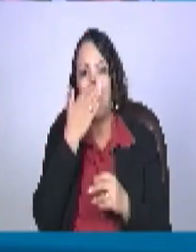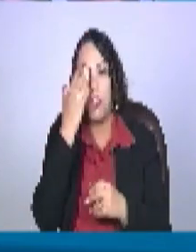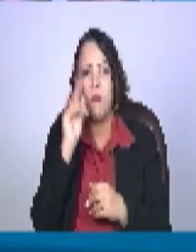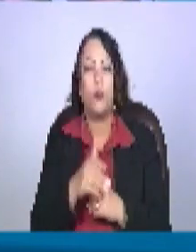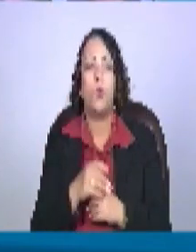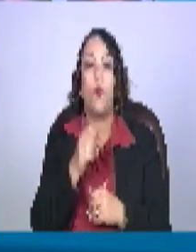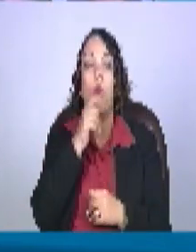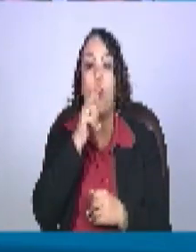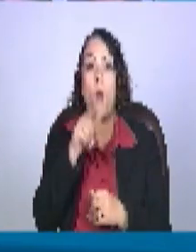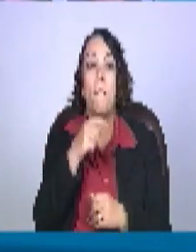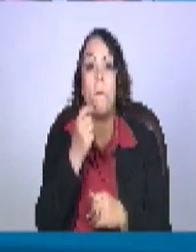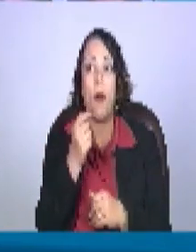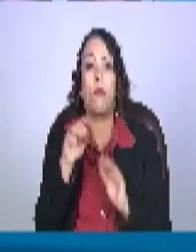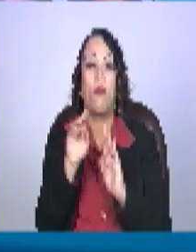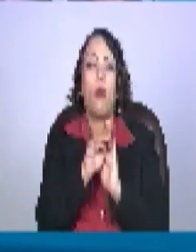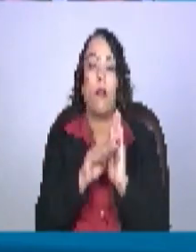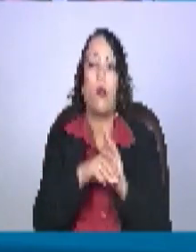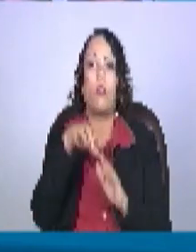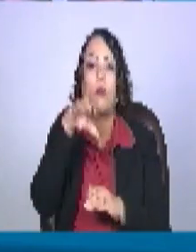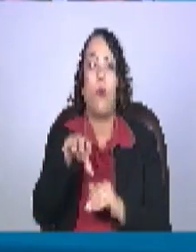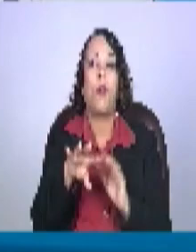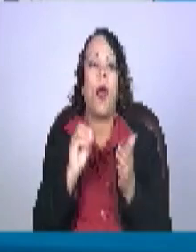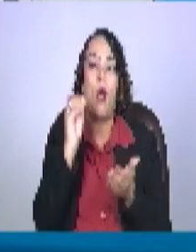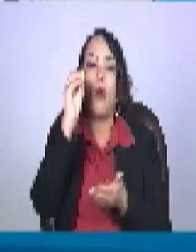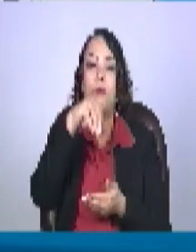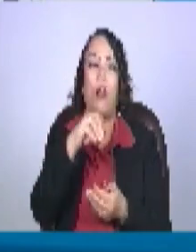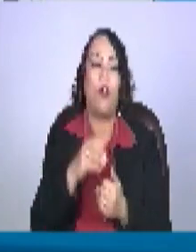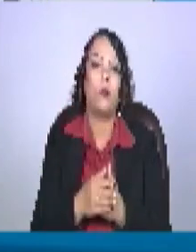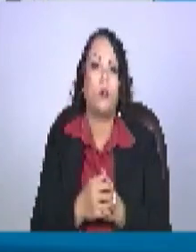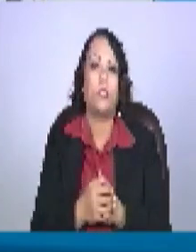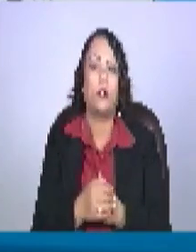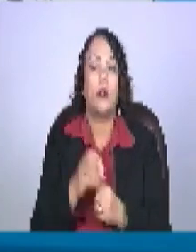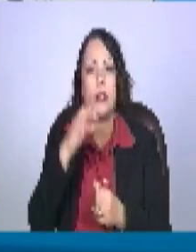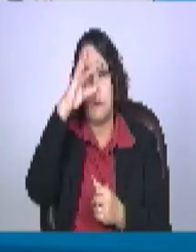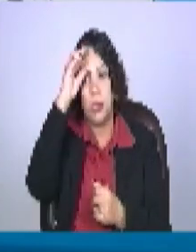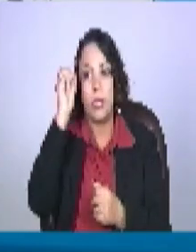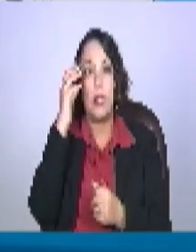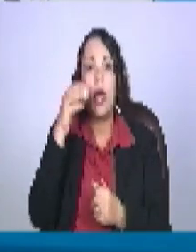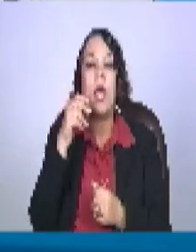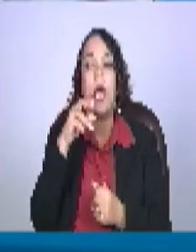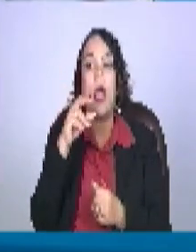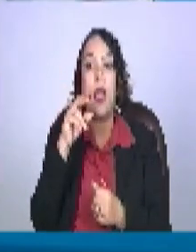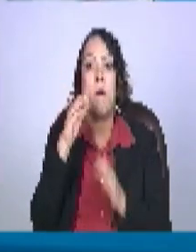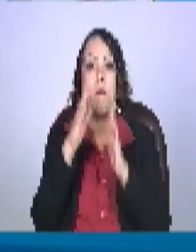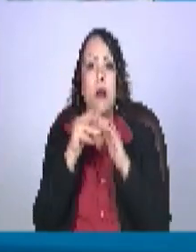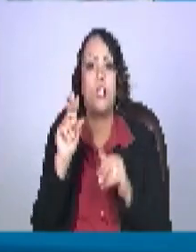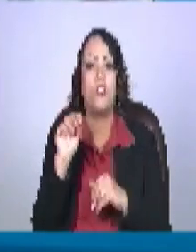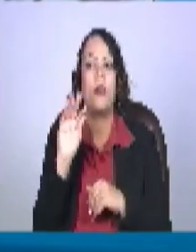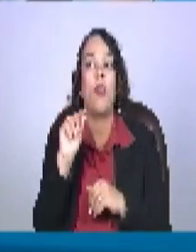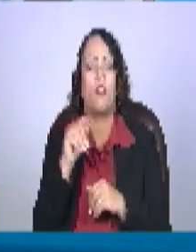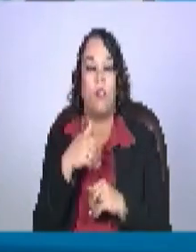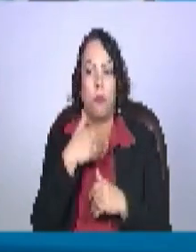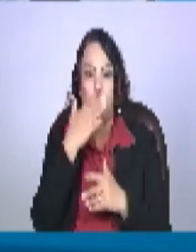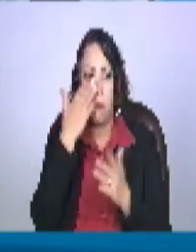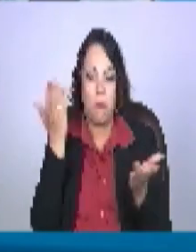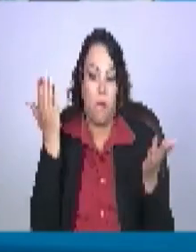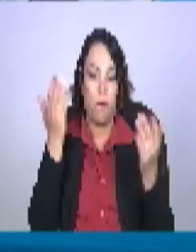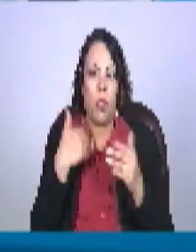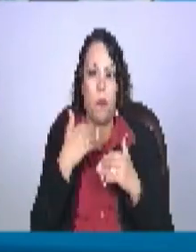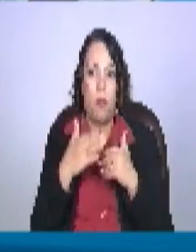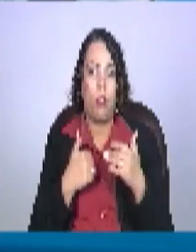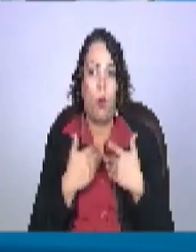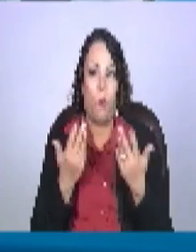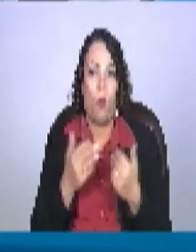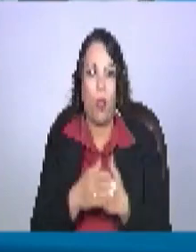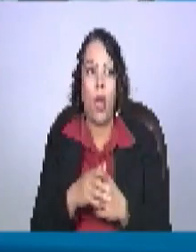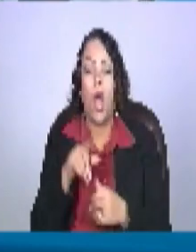لهم بعض خطط الدوله حطاها زي مصر 20 30 ما يعرفهاش طب